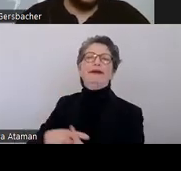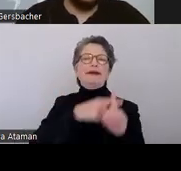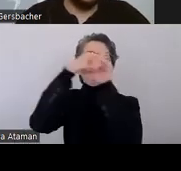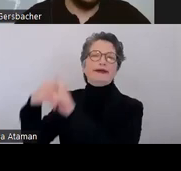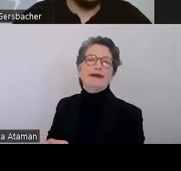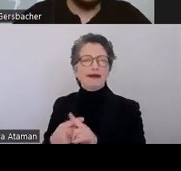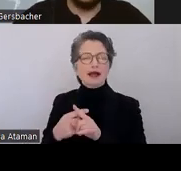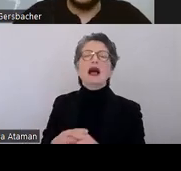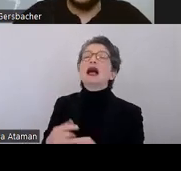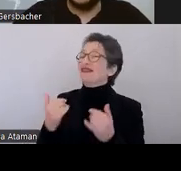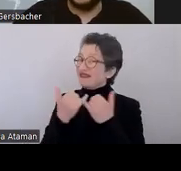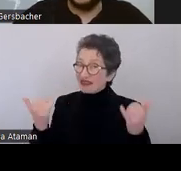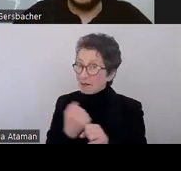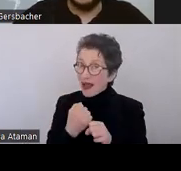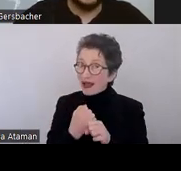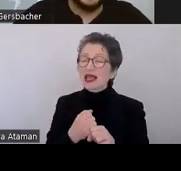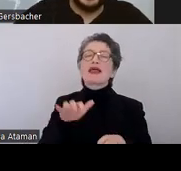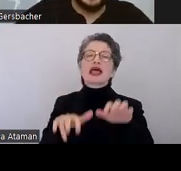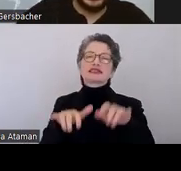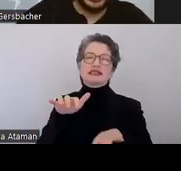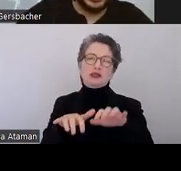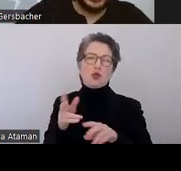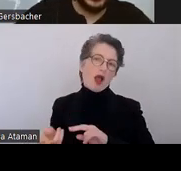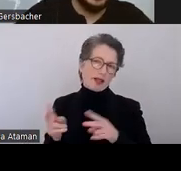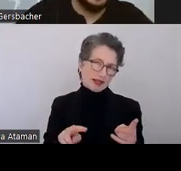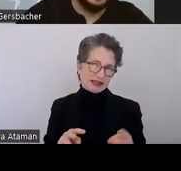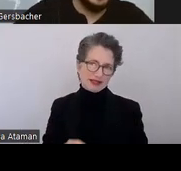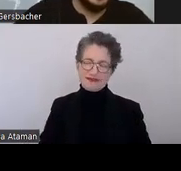einer Tastatur bedient. Ich kann es auch mal nochmal zeigen